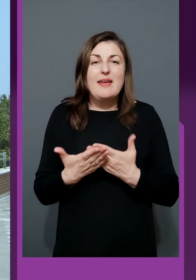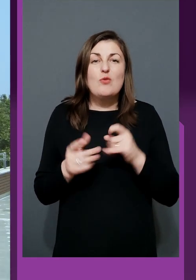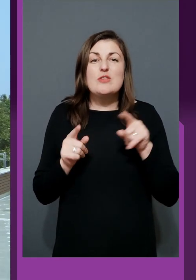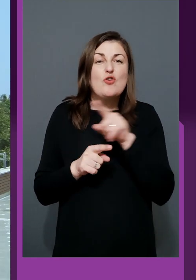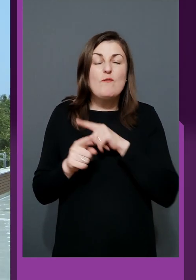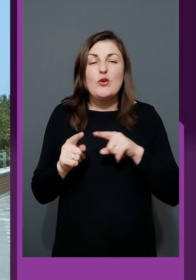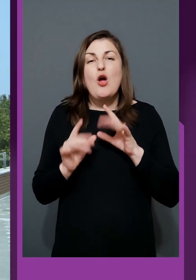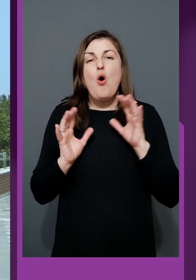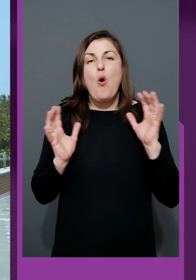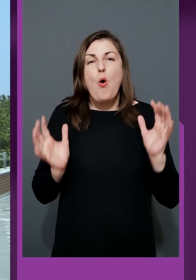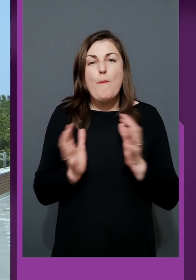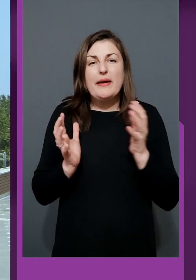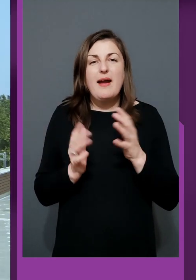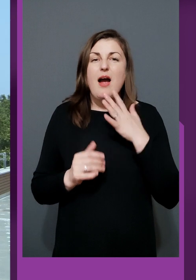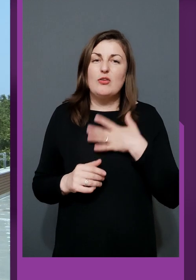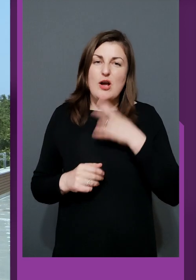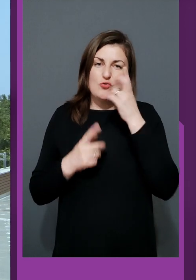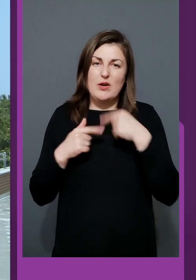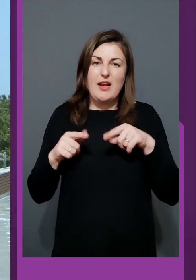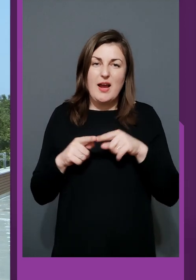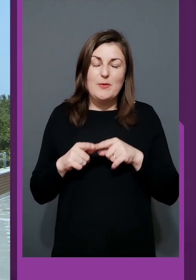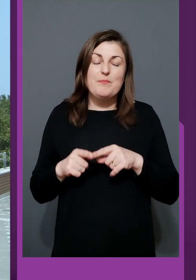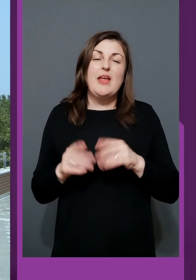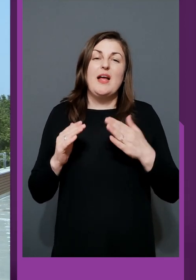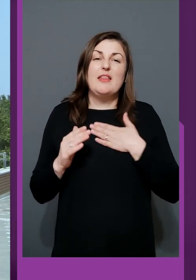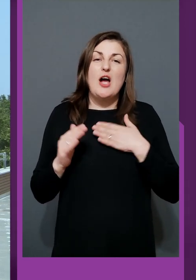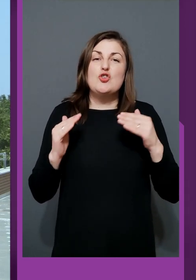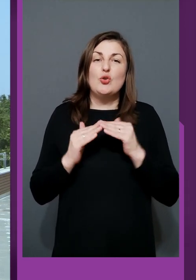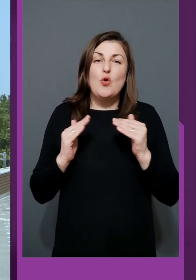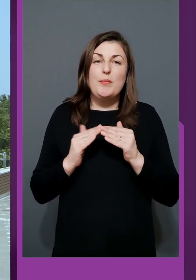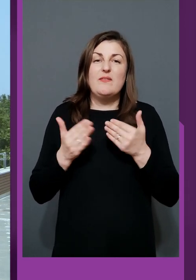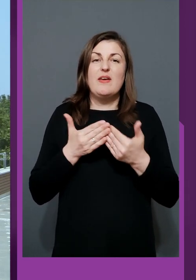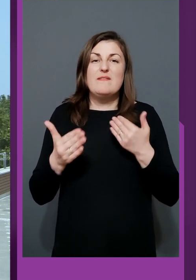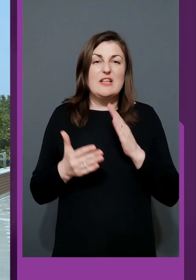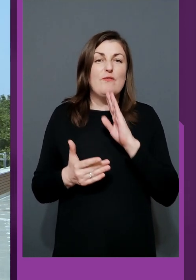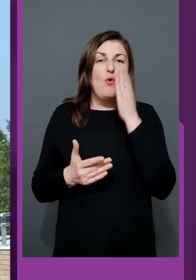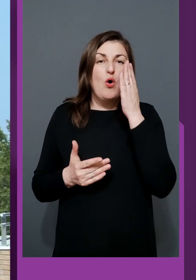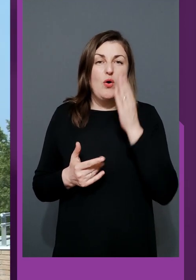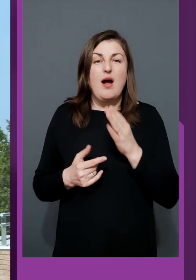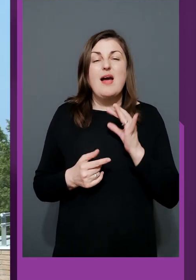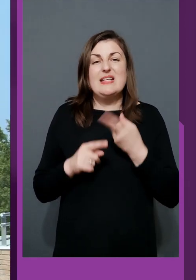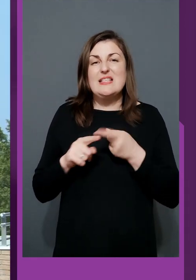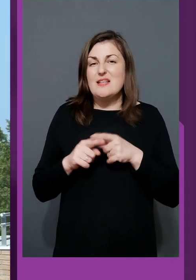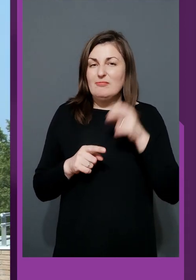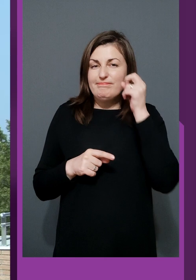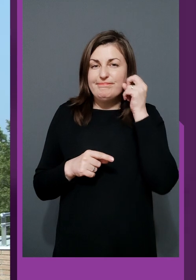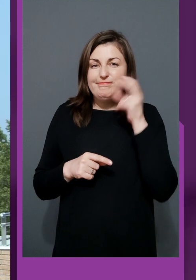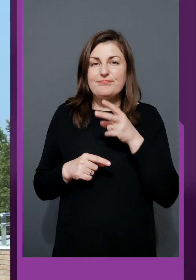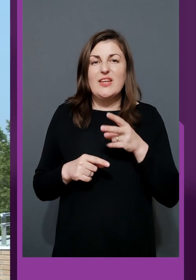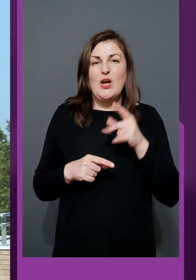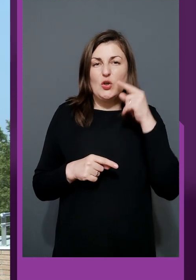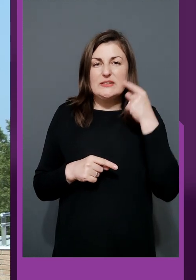дякую за те що вони оберігають нашу країну наші домівки від ворога від цієї